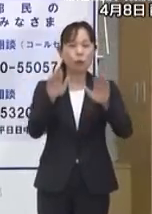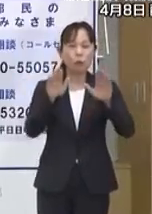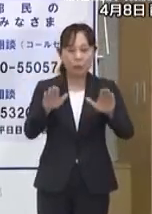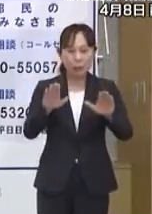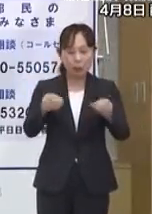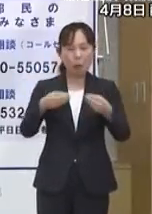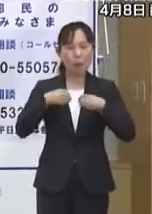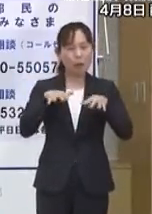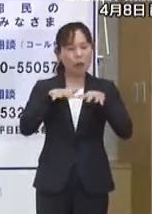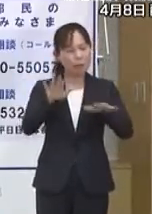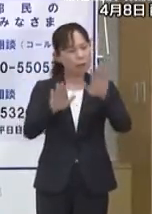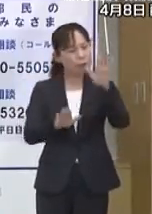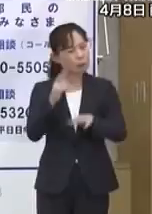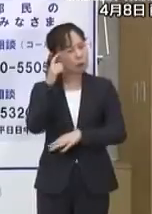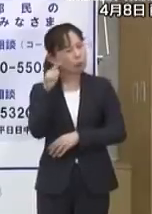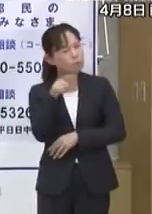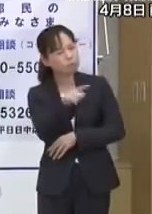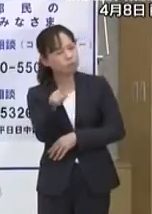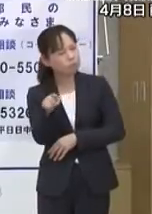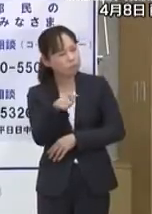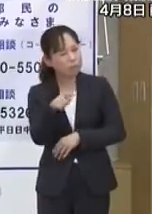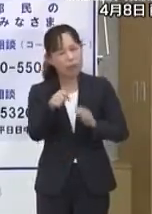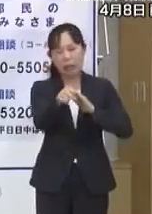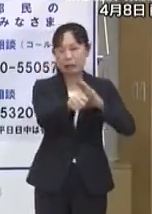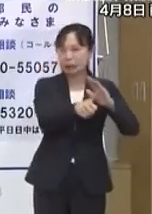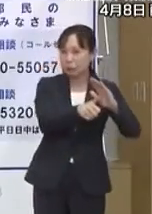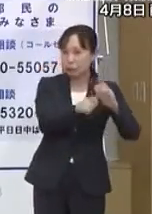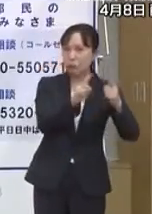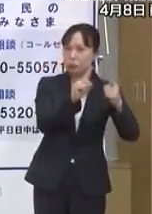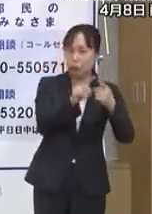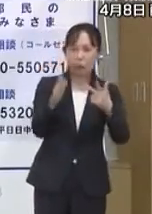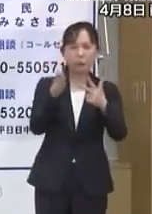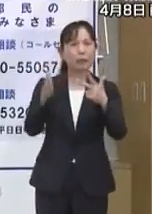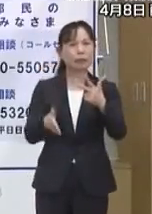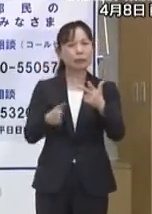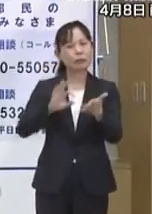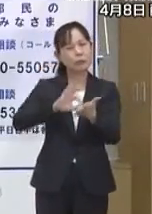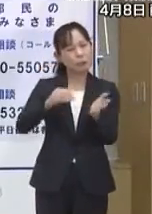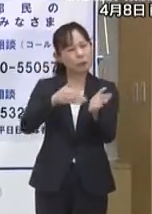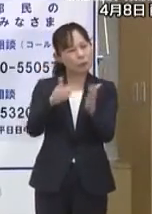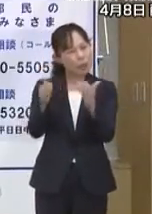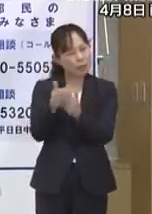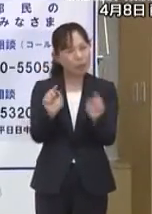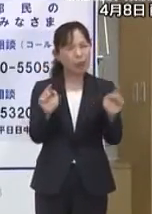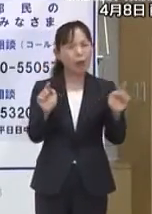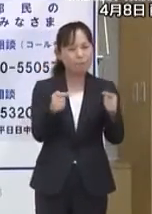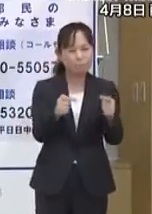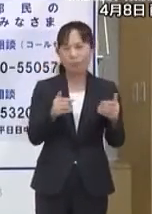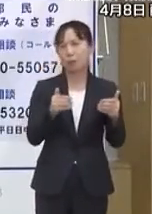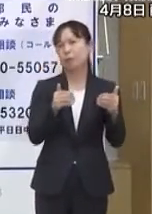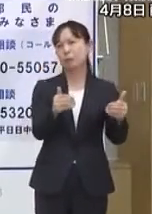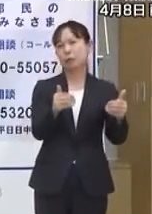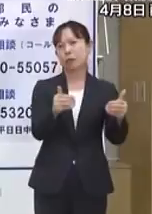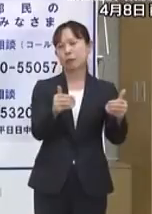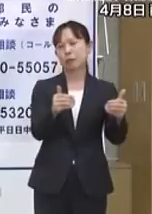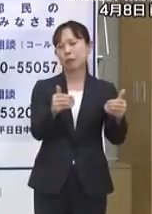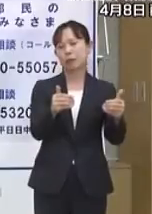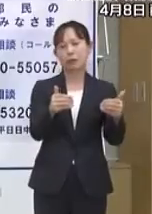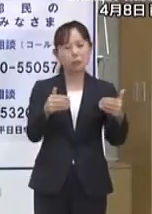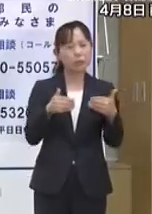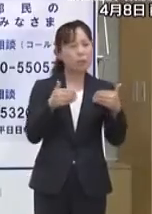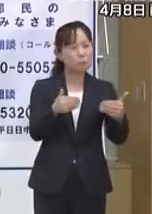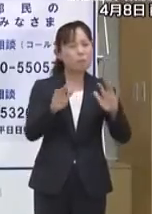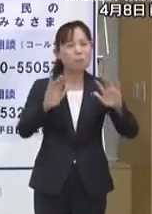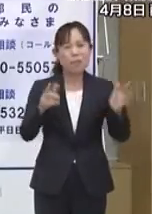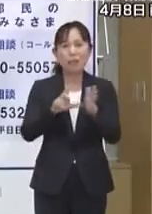感染状況を踏まえると外出自粛と施設の使用制限を同時進めないとこの頃の vs のかい